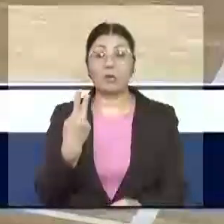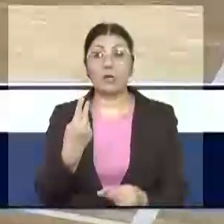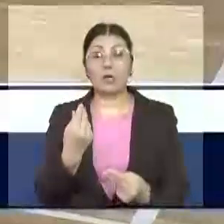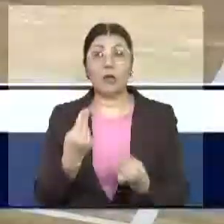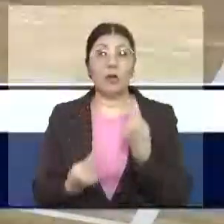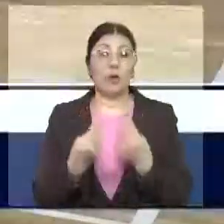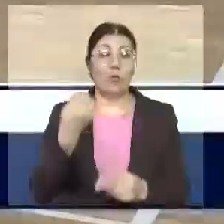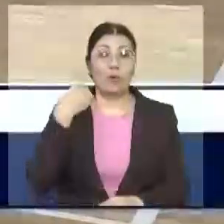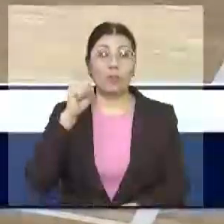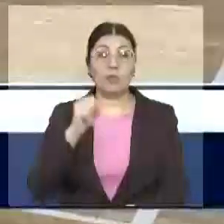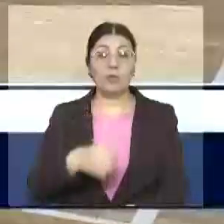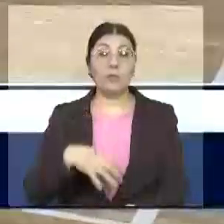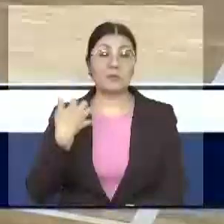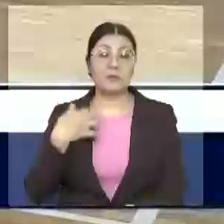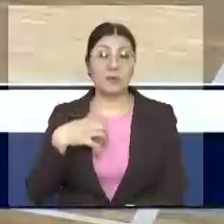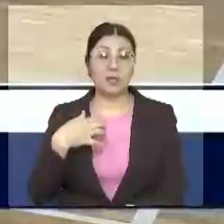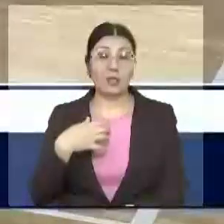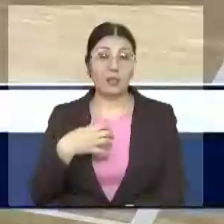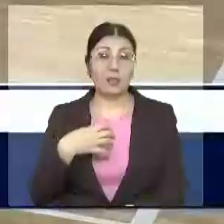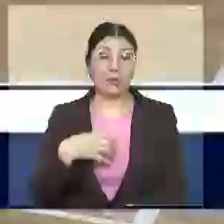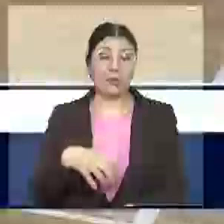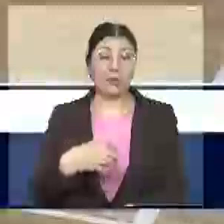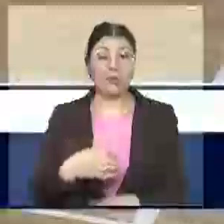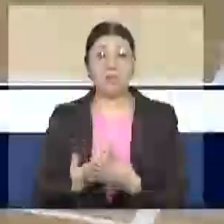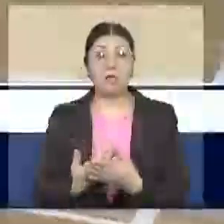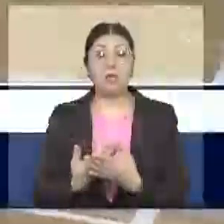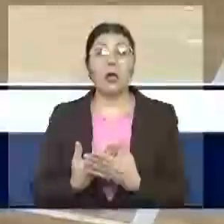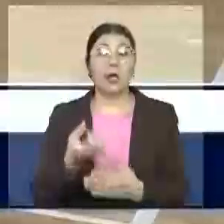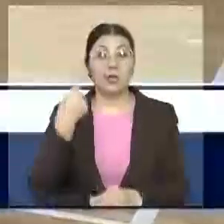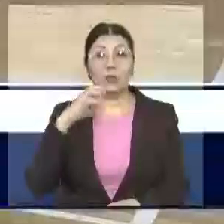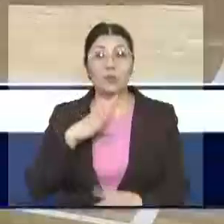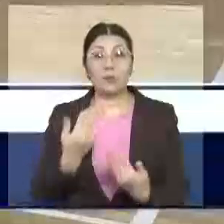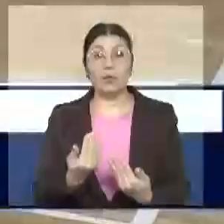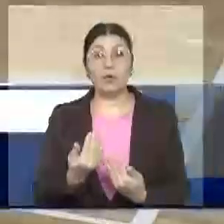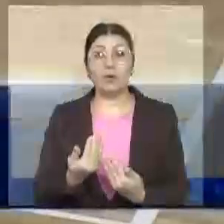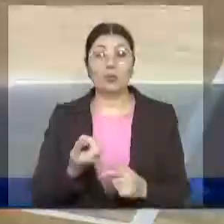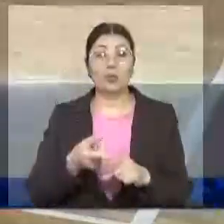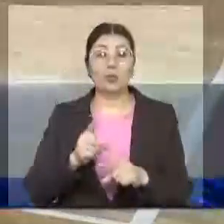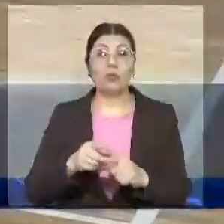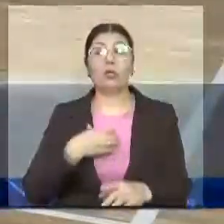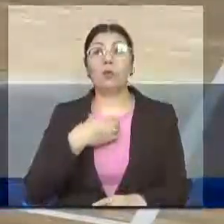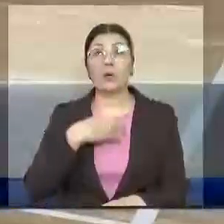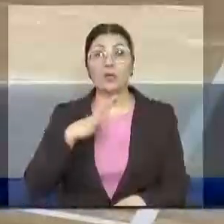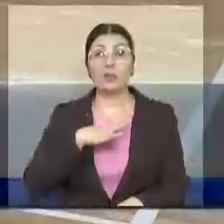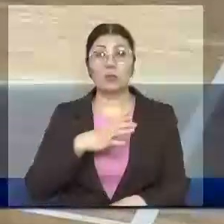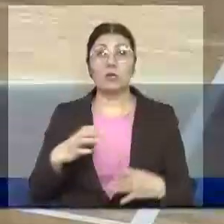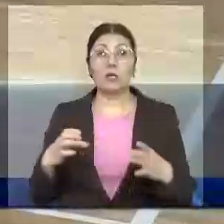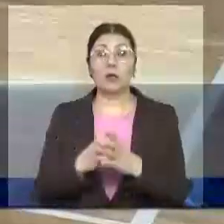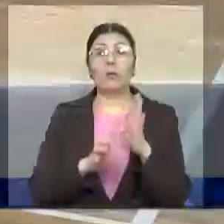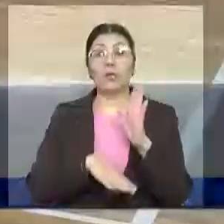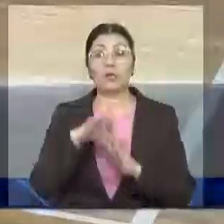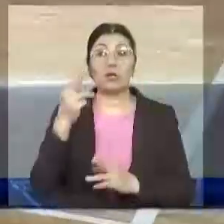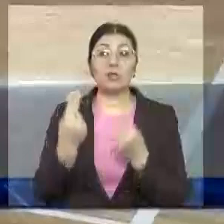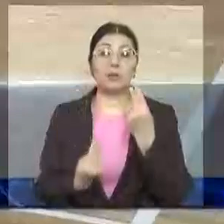жеңіп, Тараз командасына ұтылып қалдық 3-1 есебімен. Бұл ойын жеңіс бүгін біз үшін өте маңызды болды. Команда жақсы ойнады.